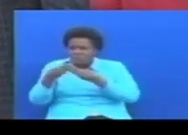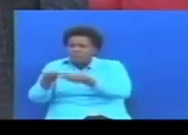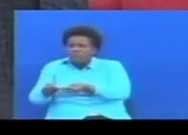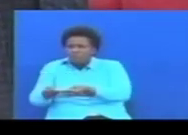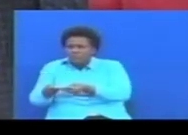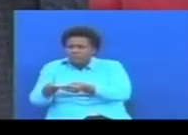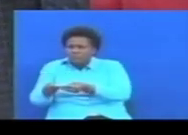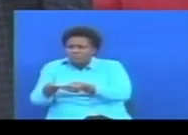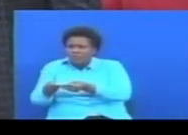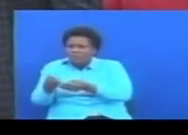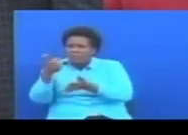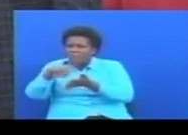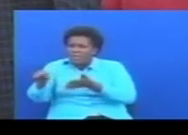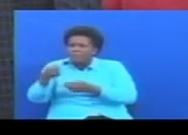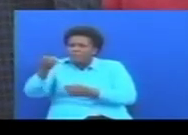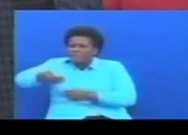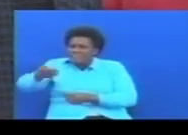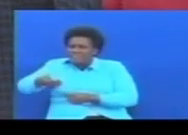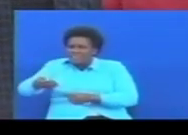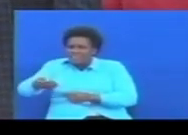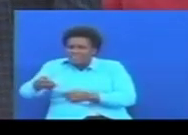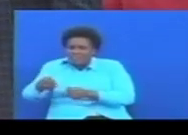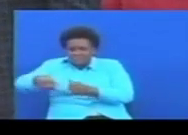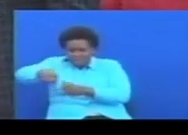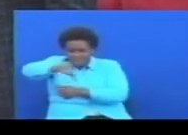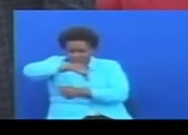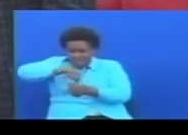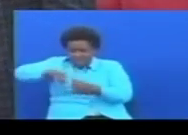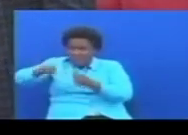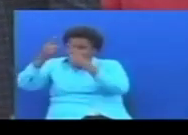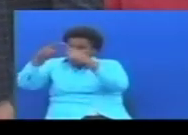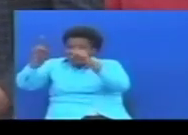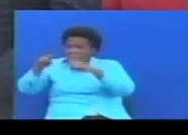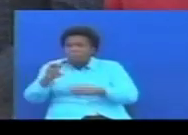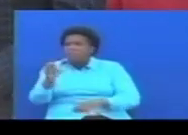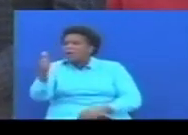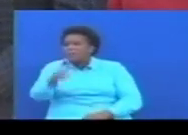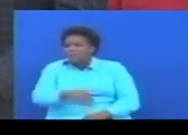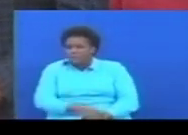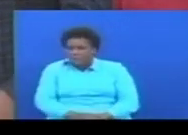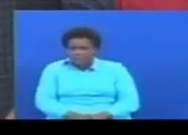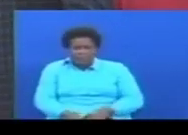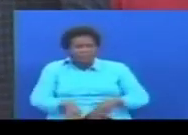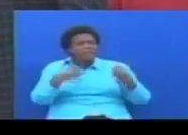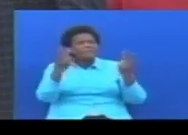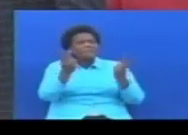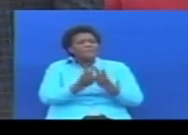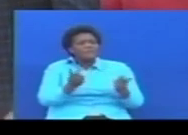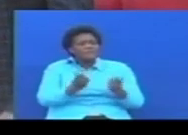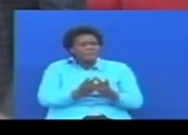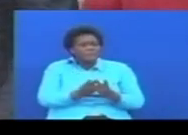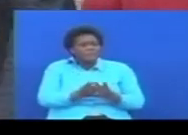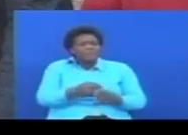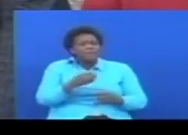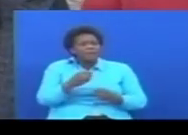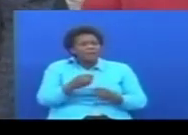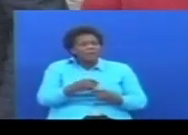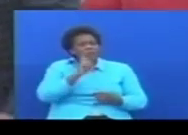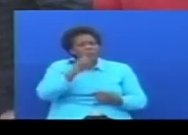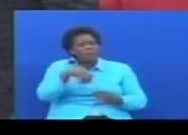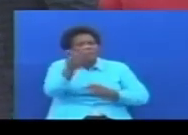kuna mazao ambayo yamevunwa na wavunaji haramu ambayo yapo kwenye halmashauri zetu kwa muda mrefu yanaendelea kuharibika.